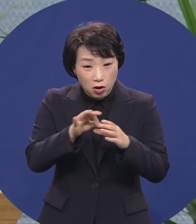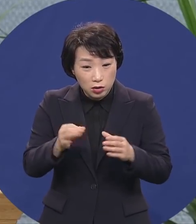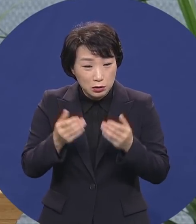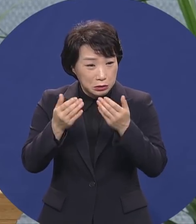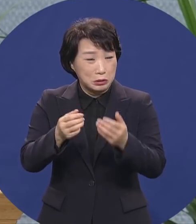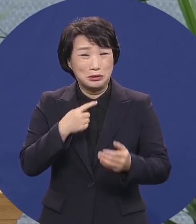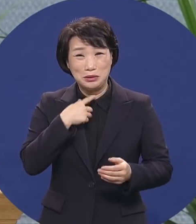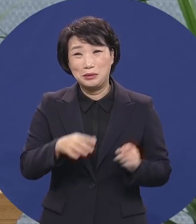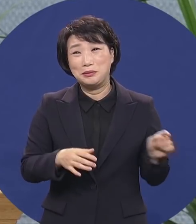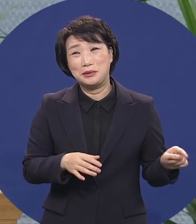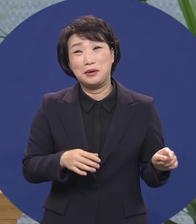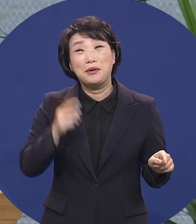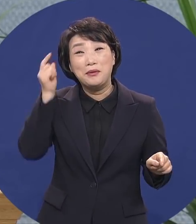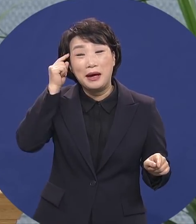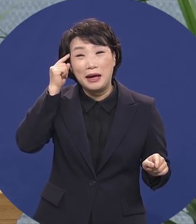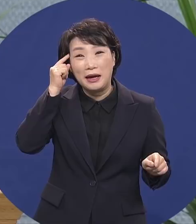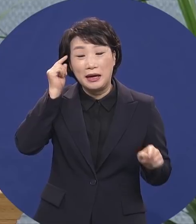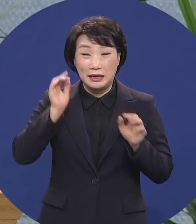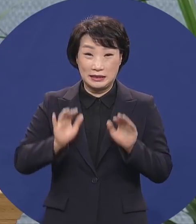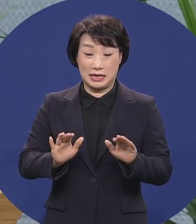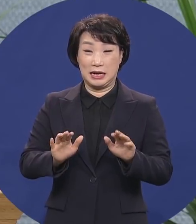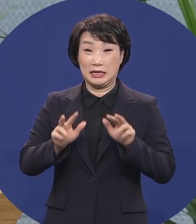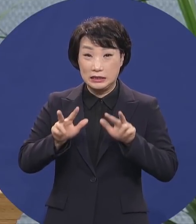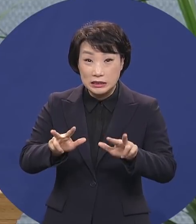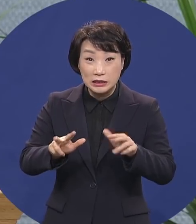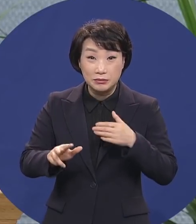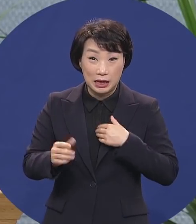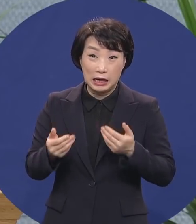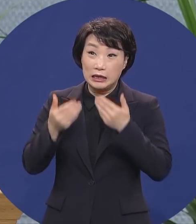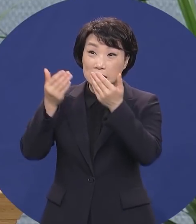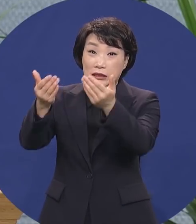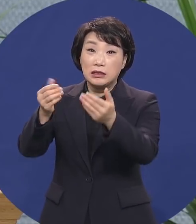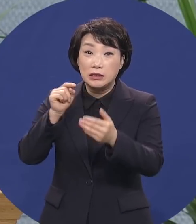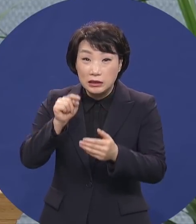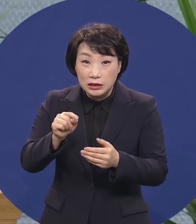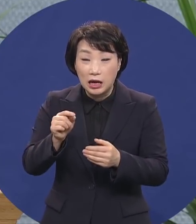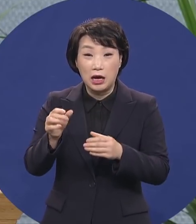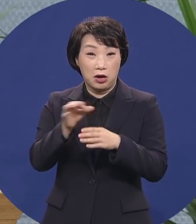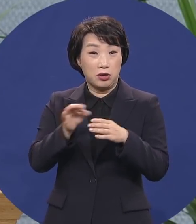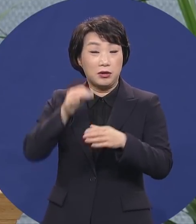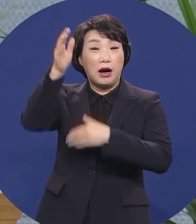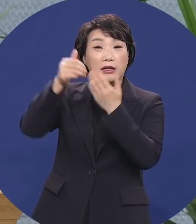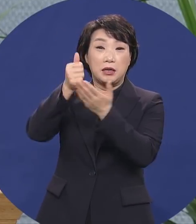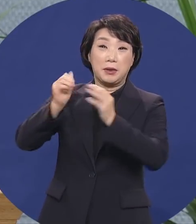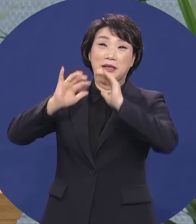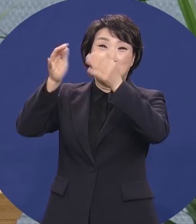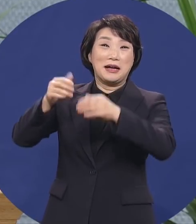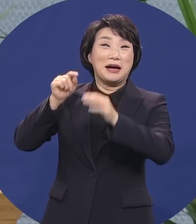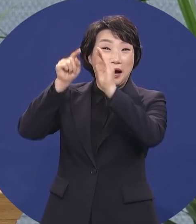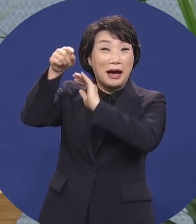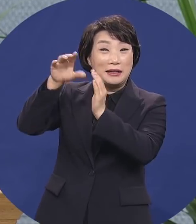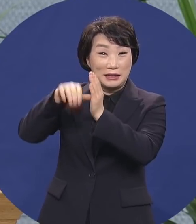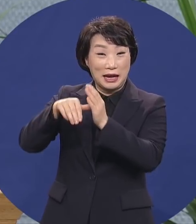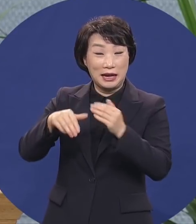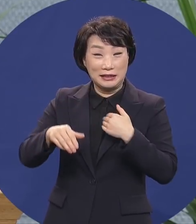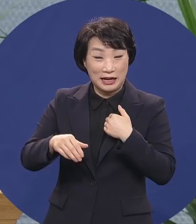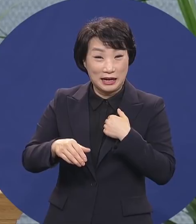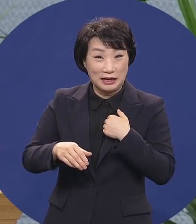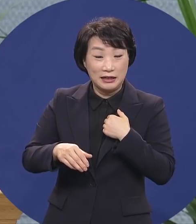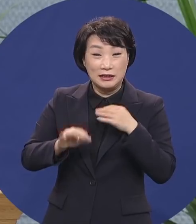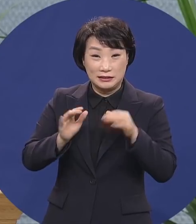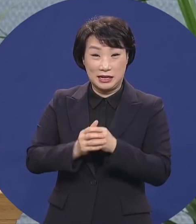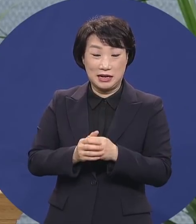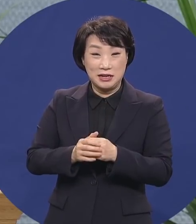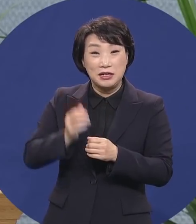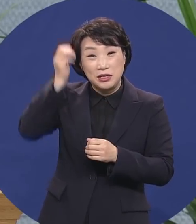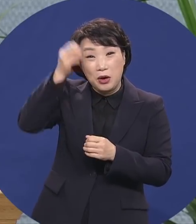왜 그러느냐? 내가 지금 드리고 있는 것이 하나님 나라에 가서